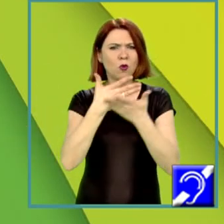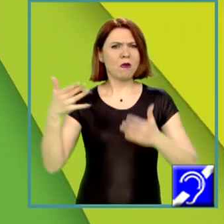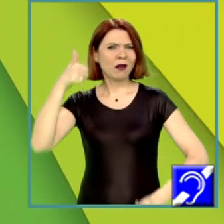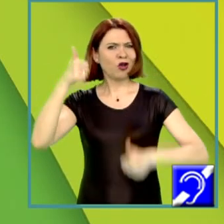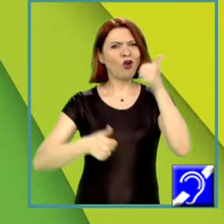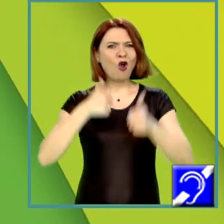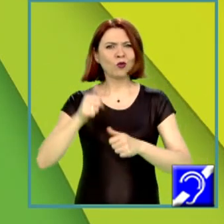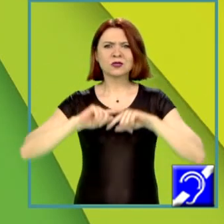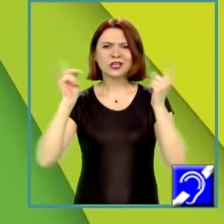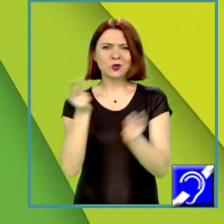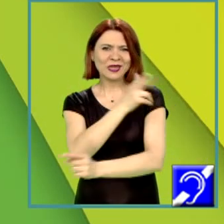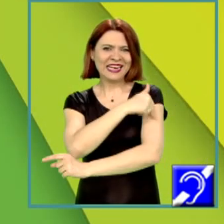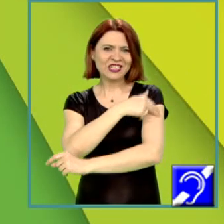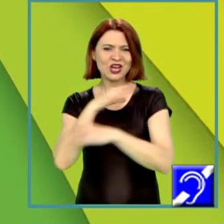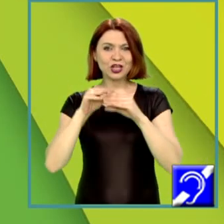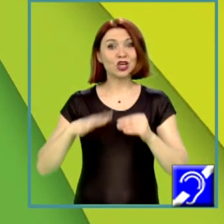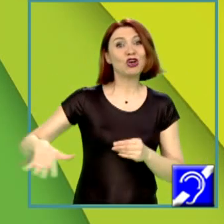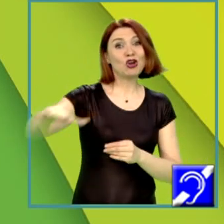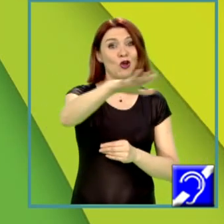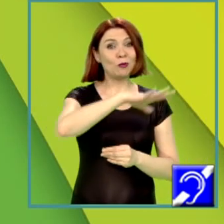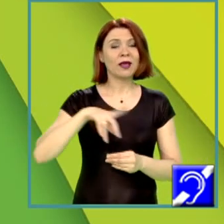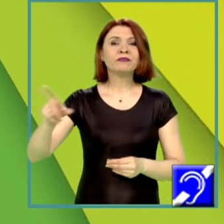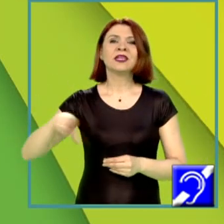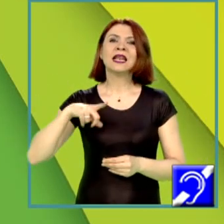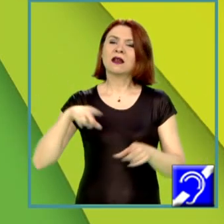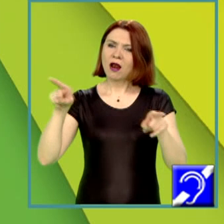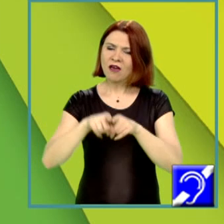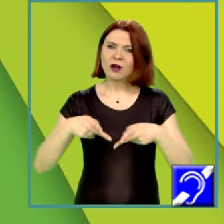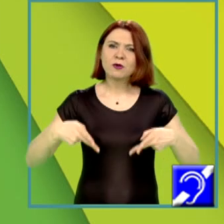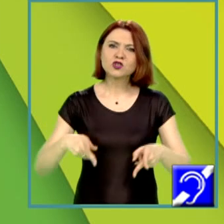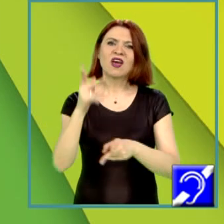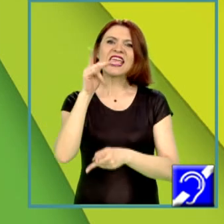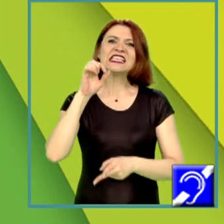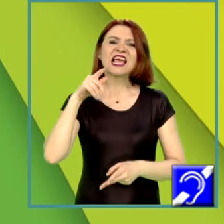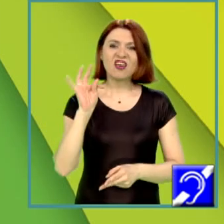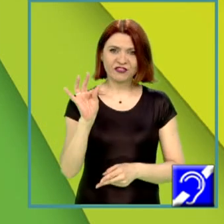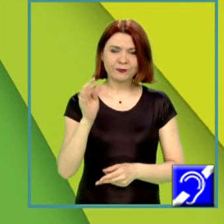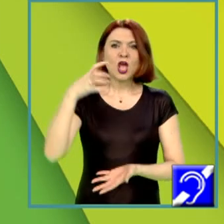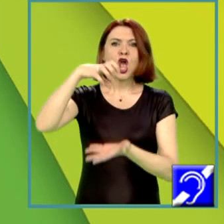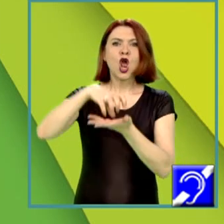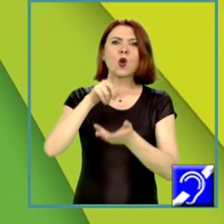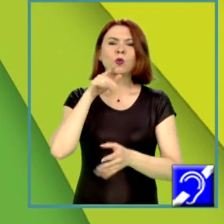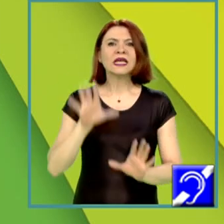concurs între Toate liceele țării el se desfășura tot pe șoseaua Kiseleff pe terenul Unde se găsește astăzi